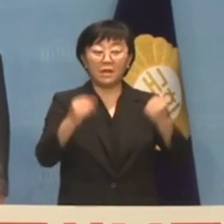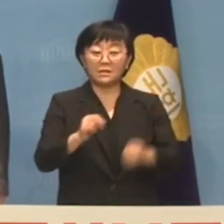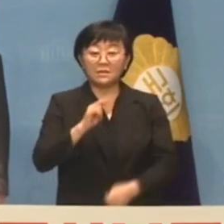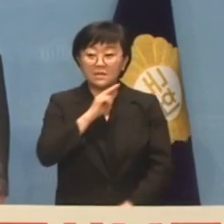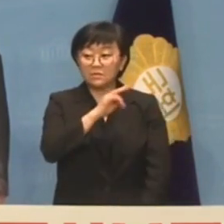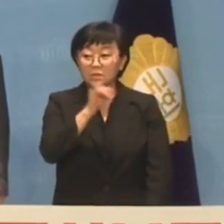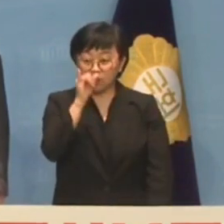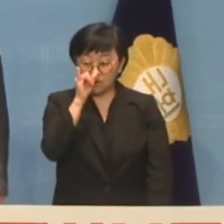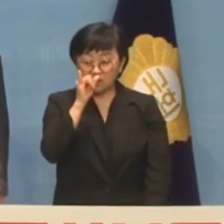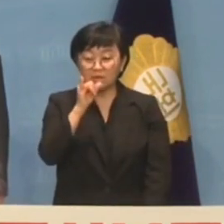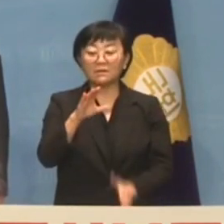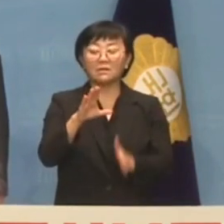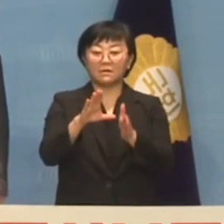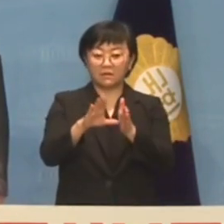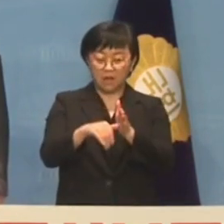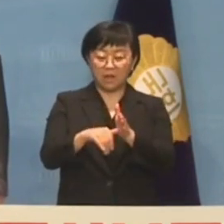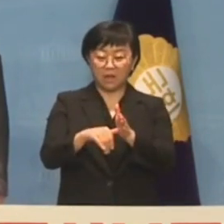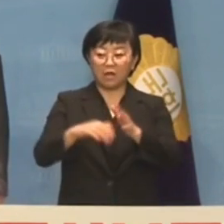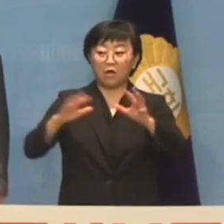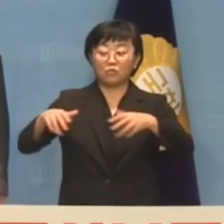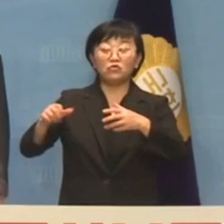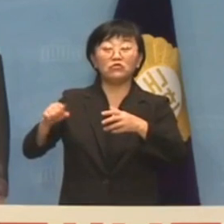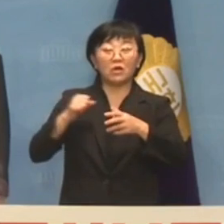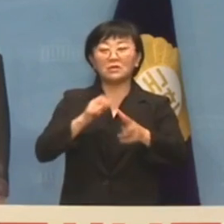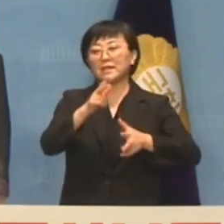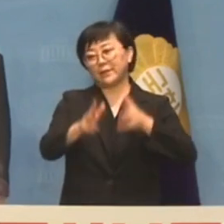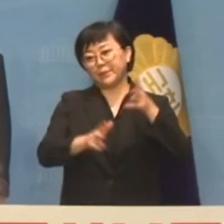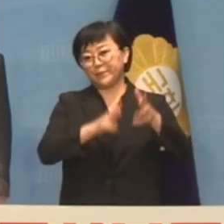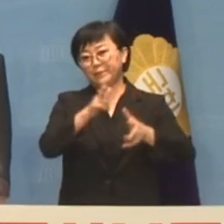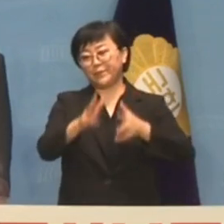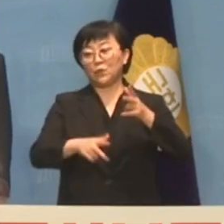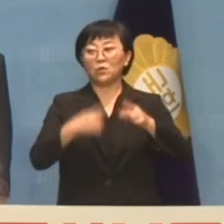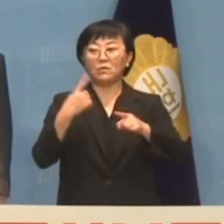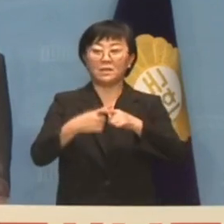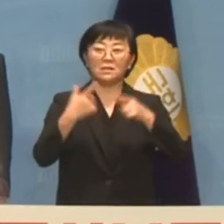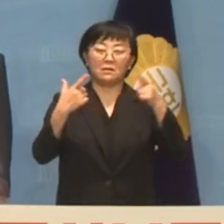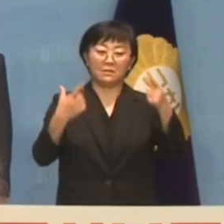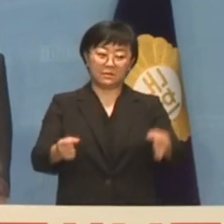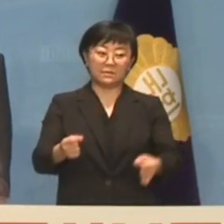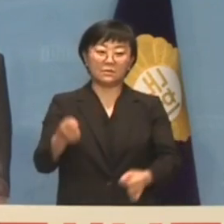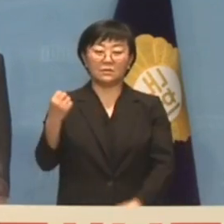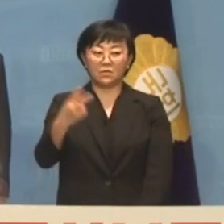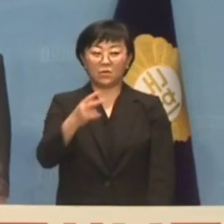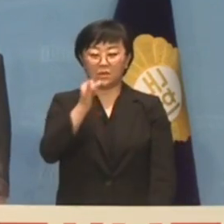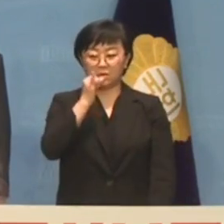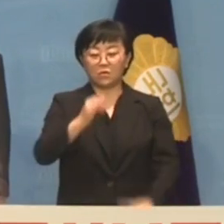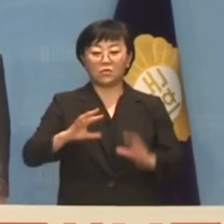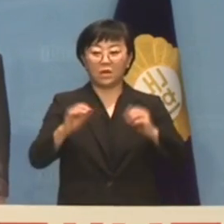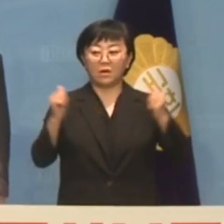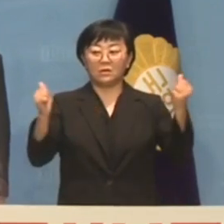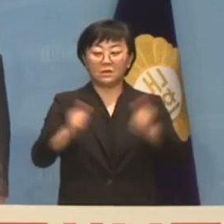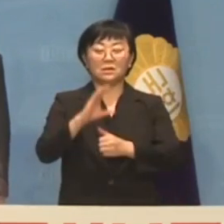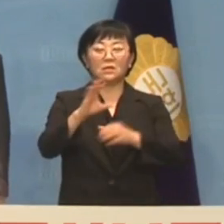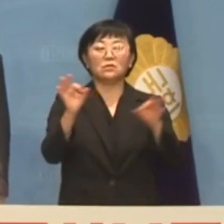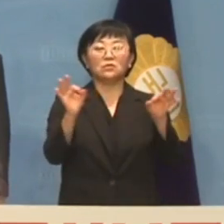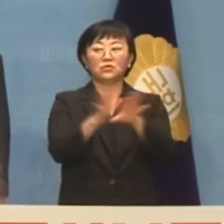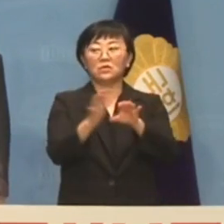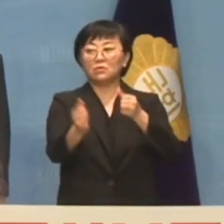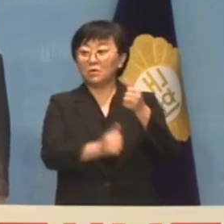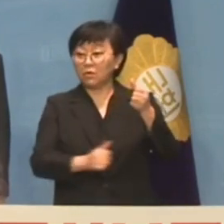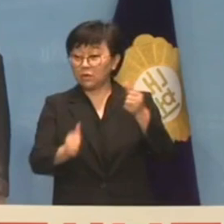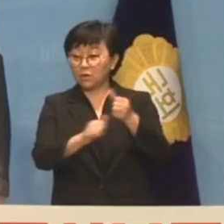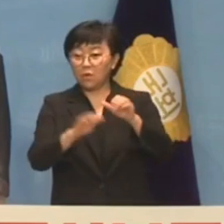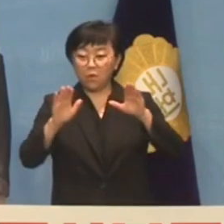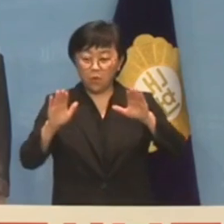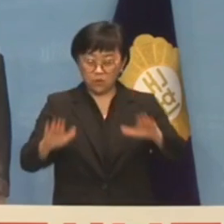하고 있는 차에 풍력 산업마저 그렇게 하고 있어서 우리 의원들이 탄소중립위원회 의원들이